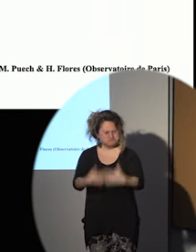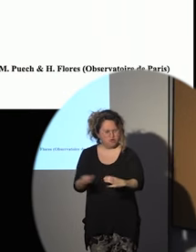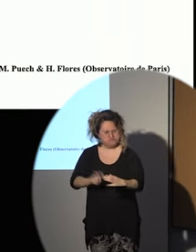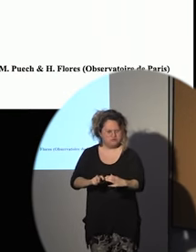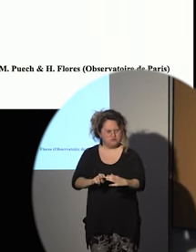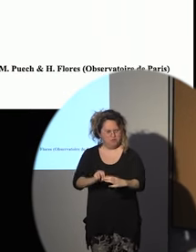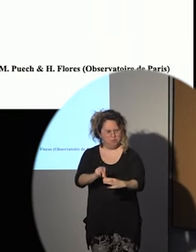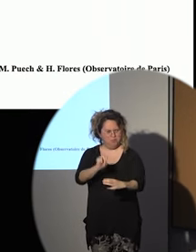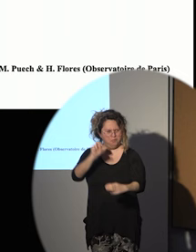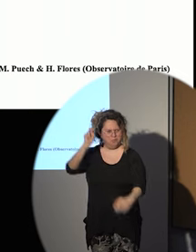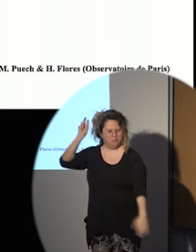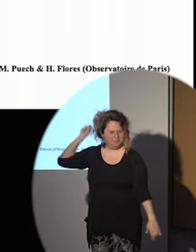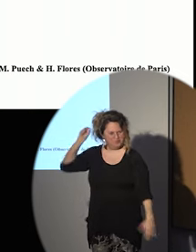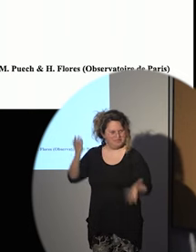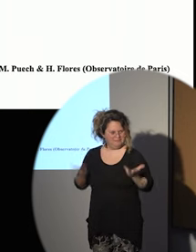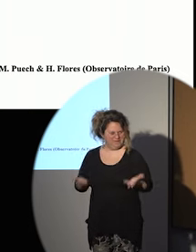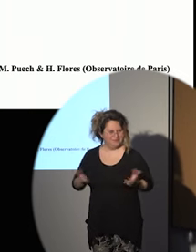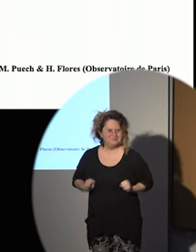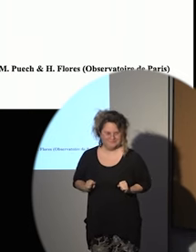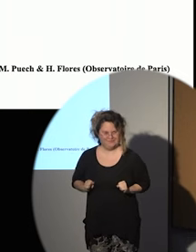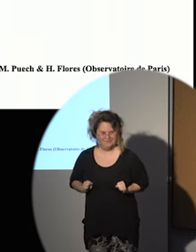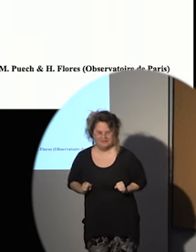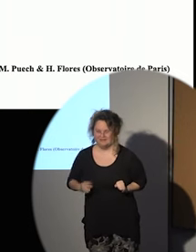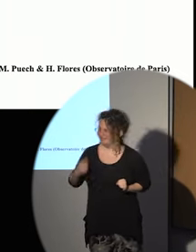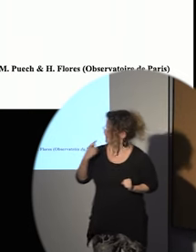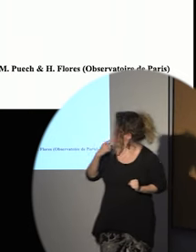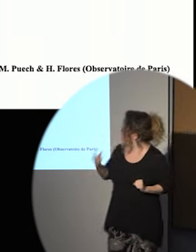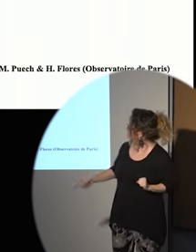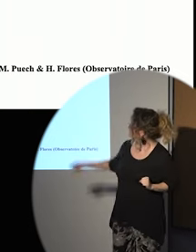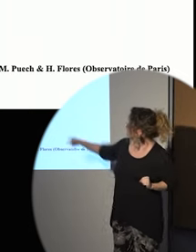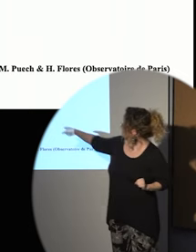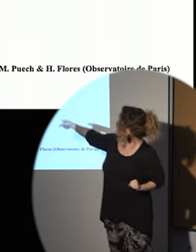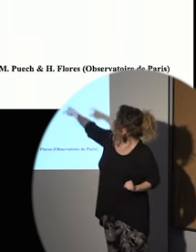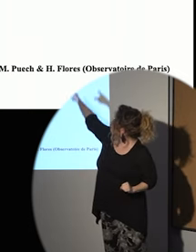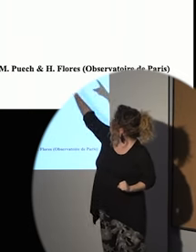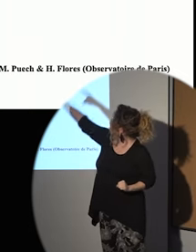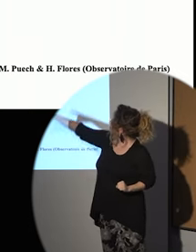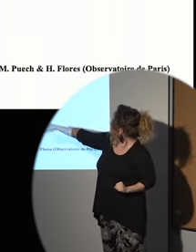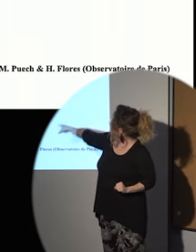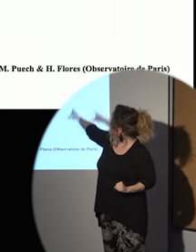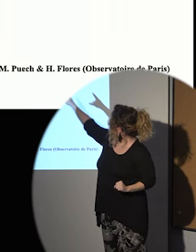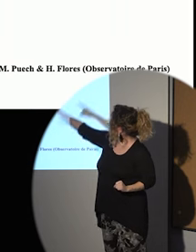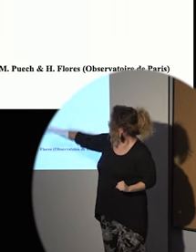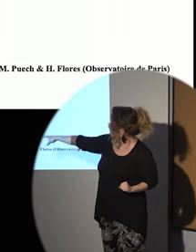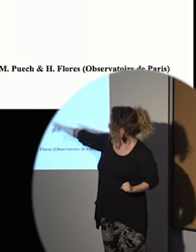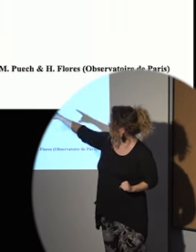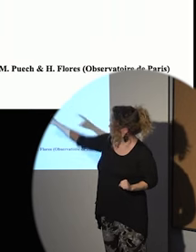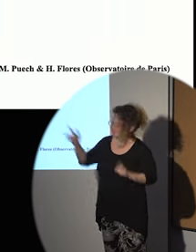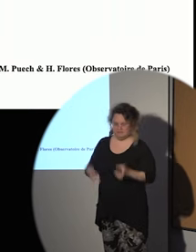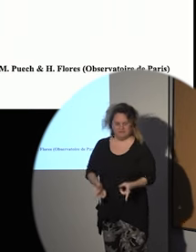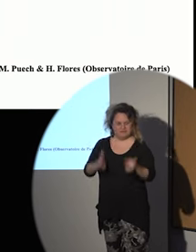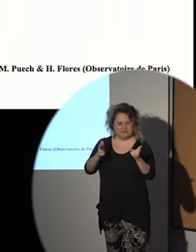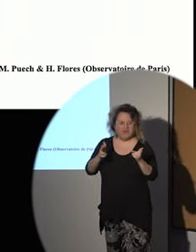Alors, la première chose qu'on va démarrer, c'est avec ce qu'on appelle la séquence morphologique des galaxies, qui était découverte par l'astronome